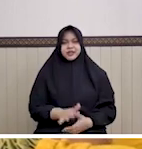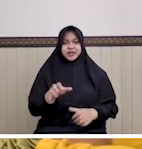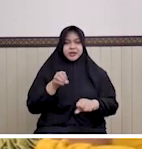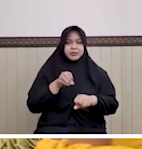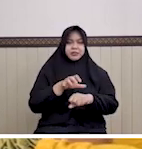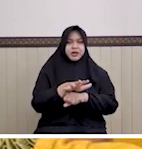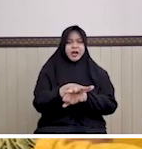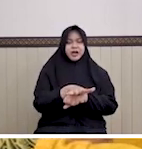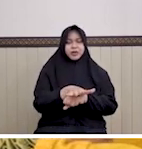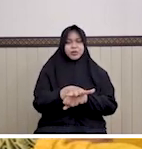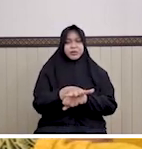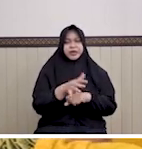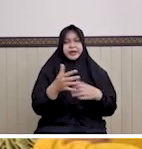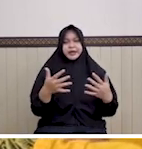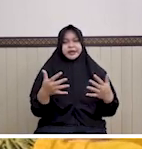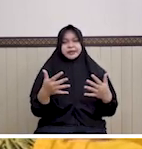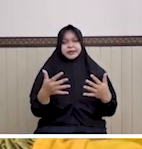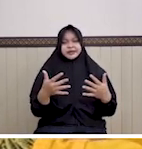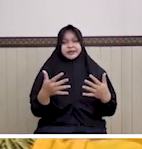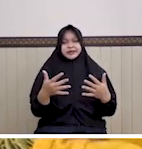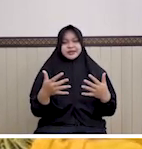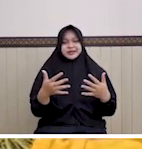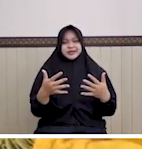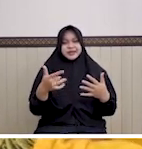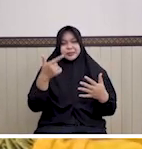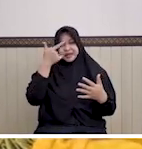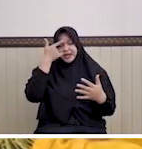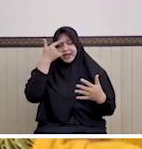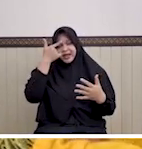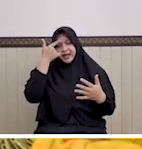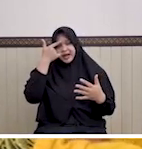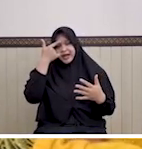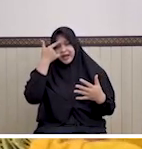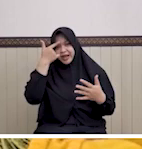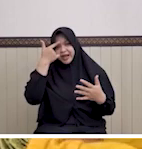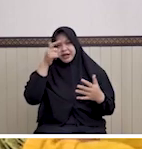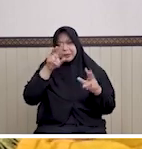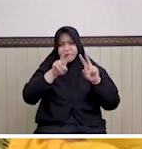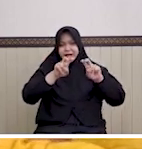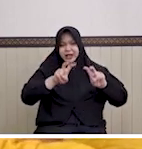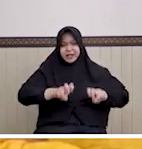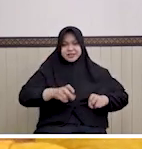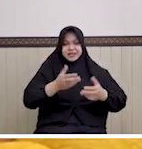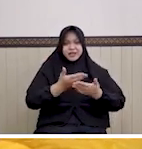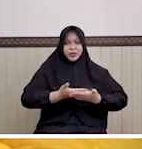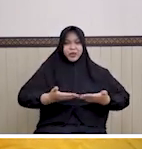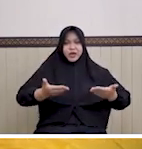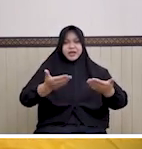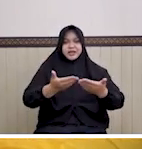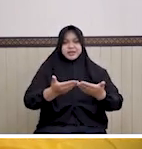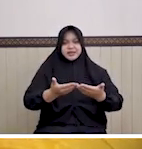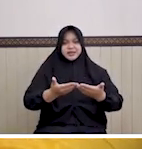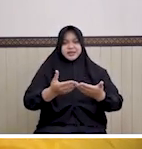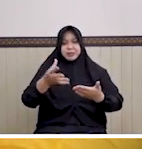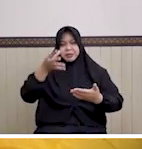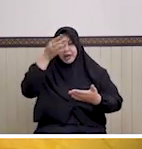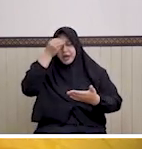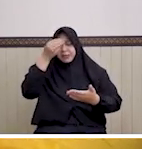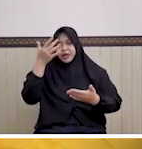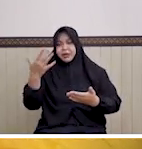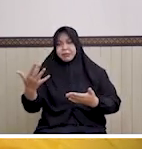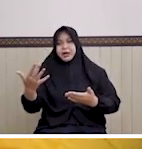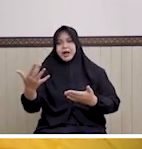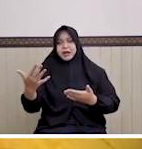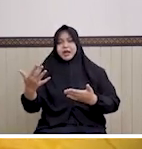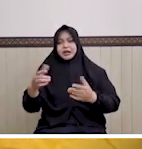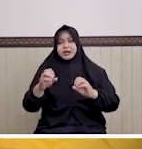berpengaruh pada penalaran untuk menganalisa situasi yaitu untuk memahami apa yang